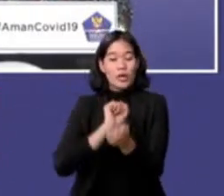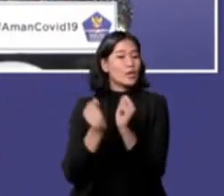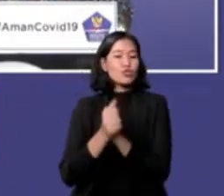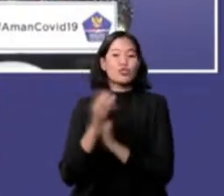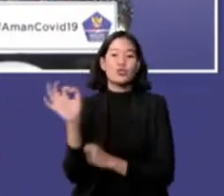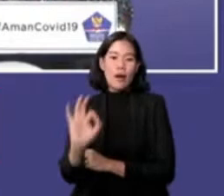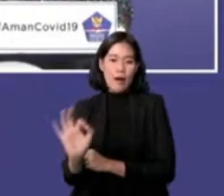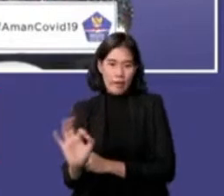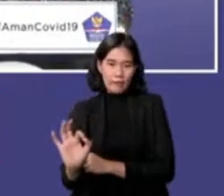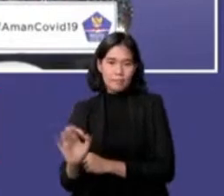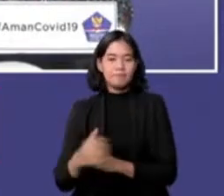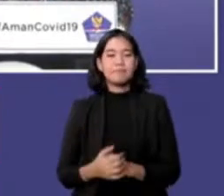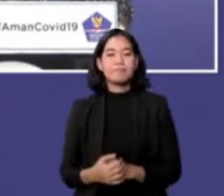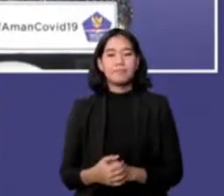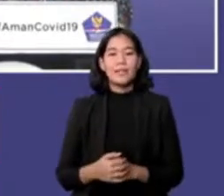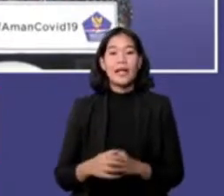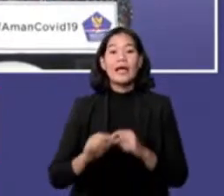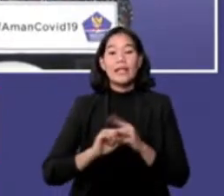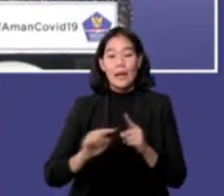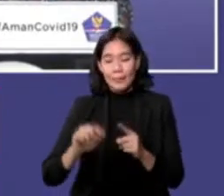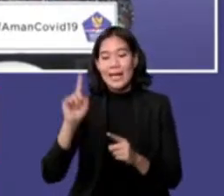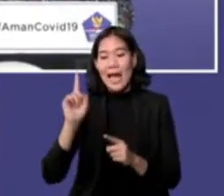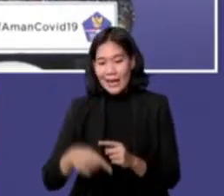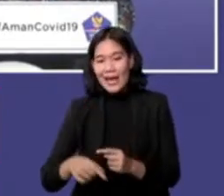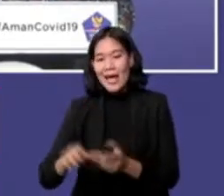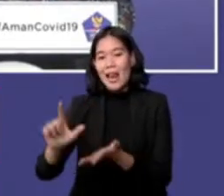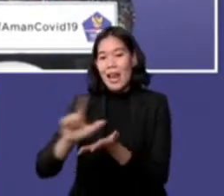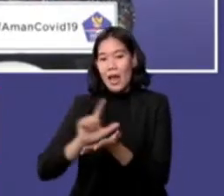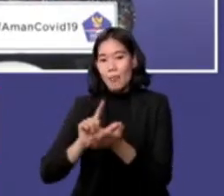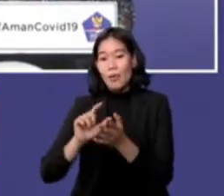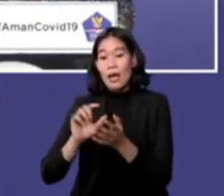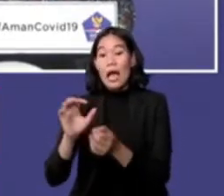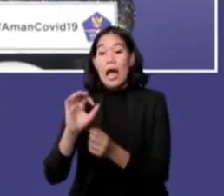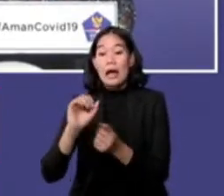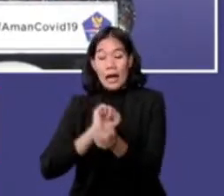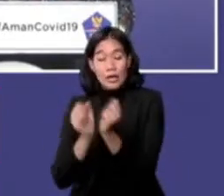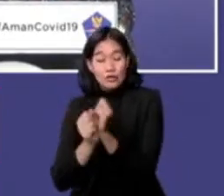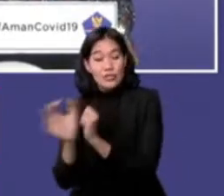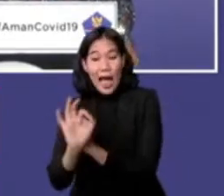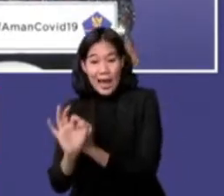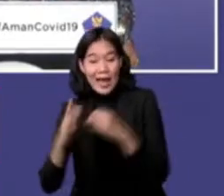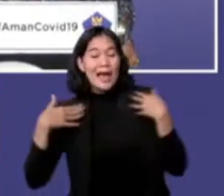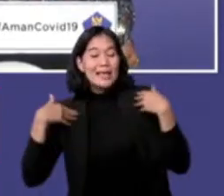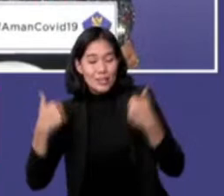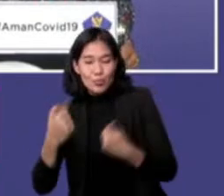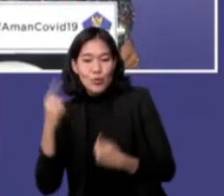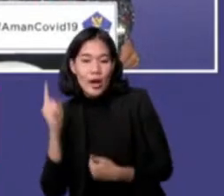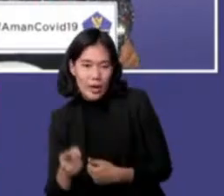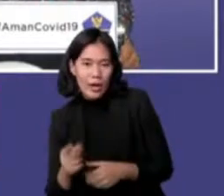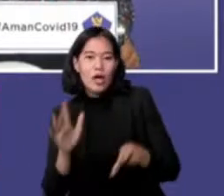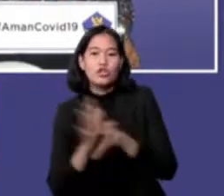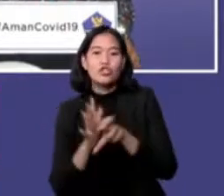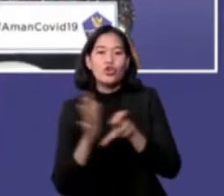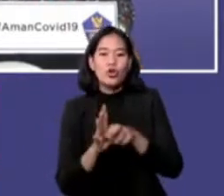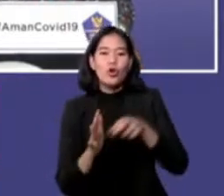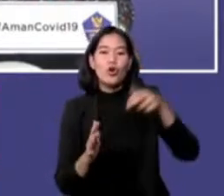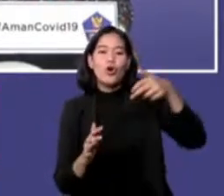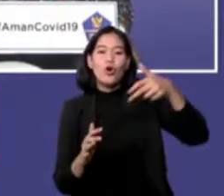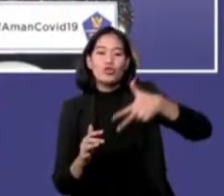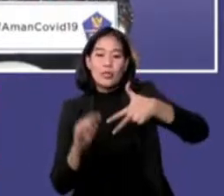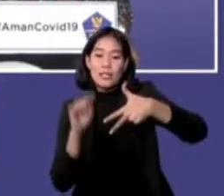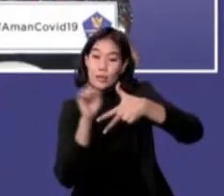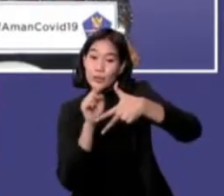adanya penambahan kasus. Namun juga melaporkan banyaknya kasus sembuh. Sebagai contoh misalnya Sulawesi